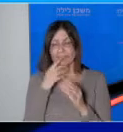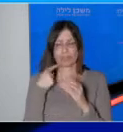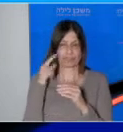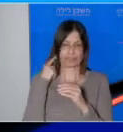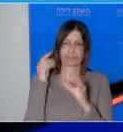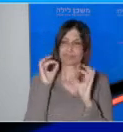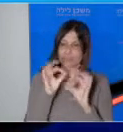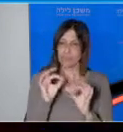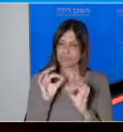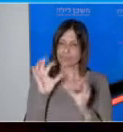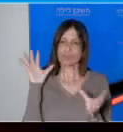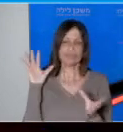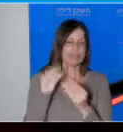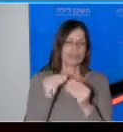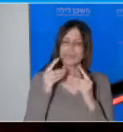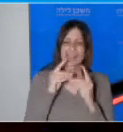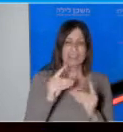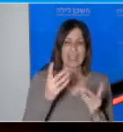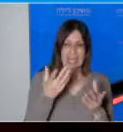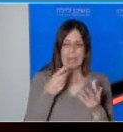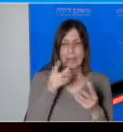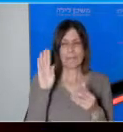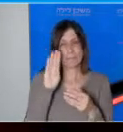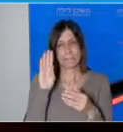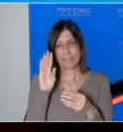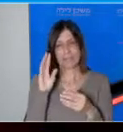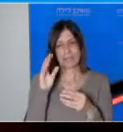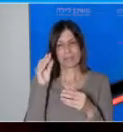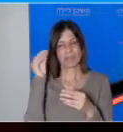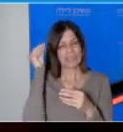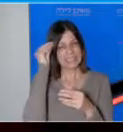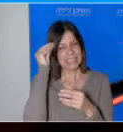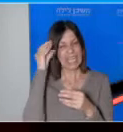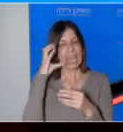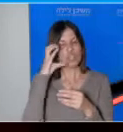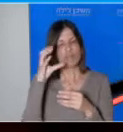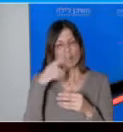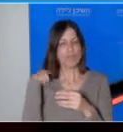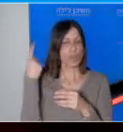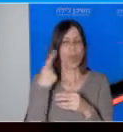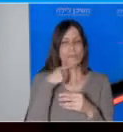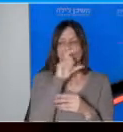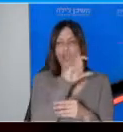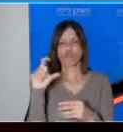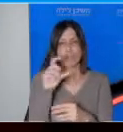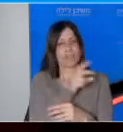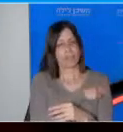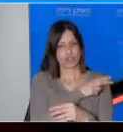שהוא לאורך כל הדרך בנימין נתניהו מזכיר לצופים ולכולם, האשים את